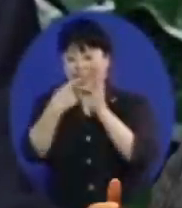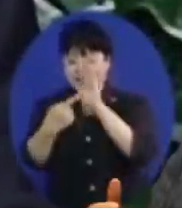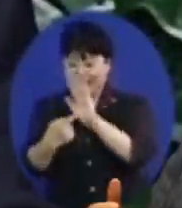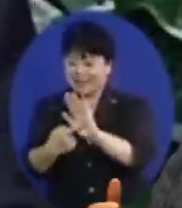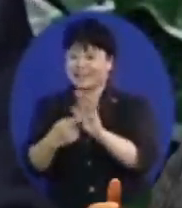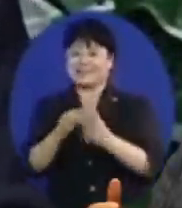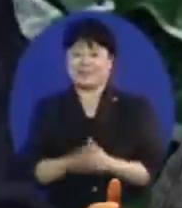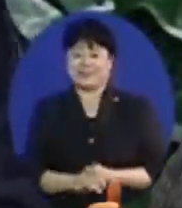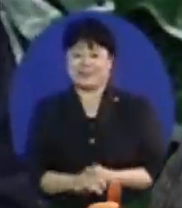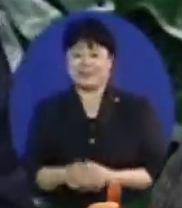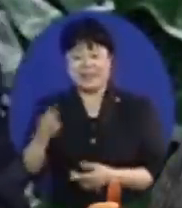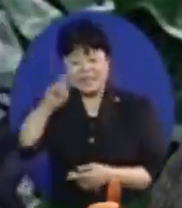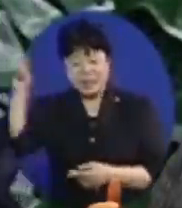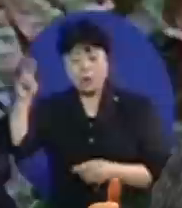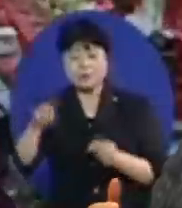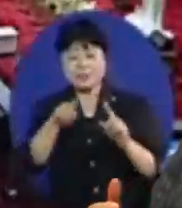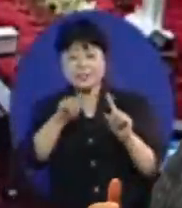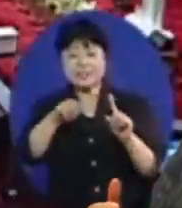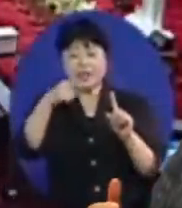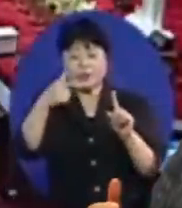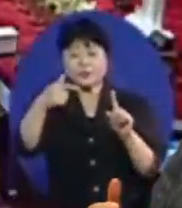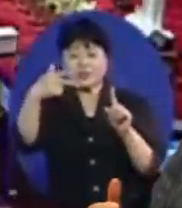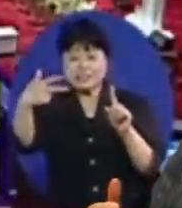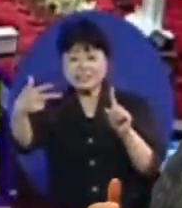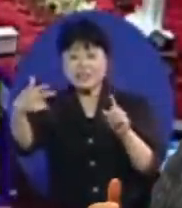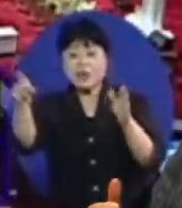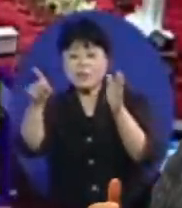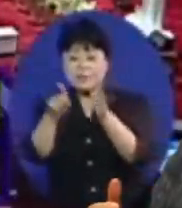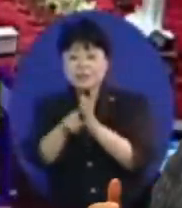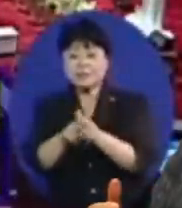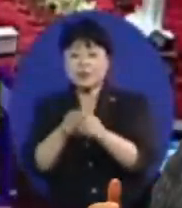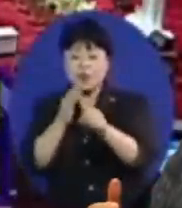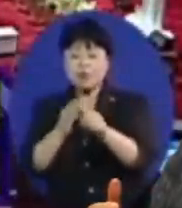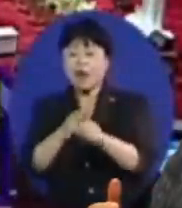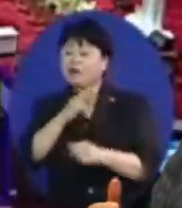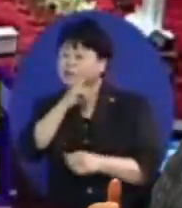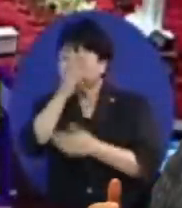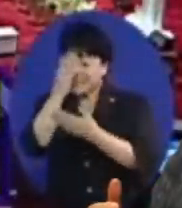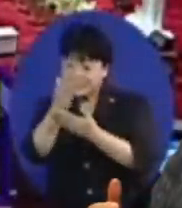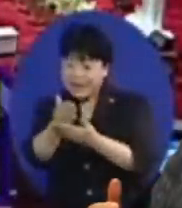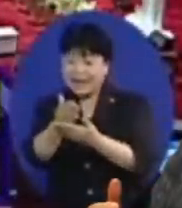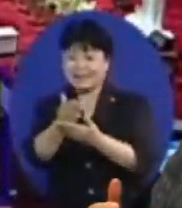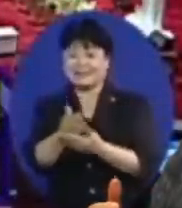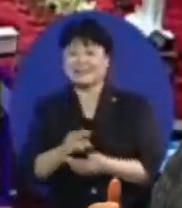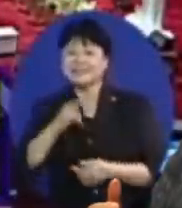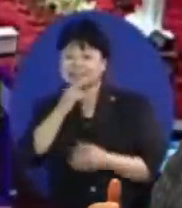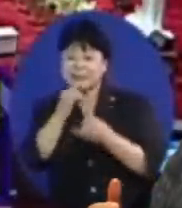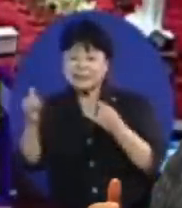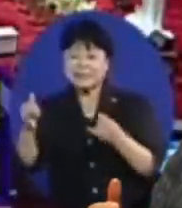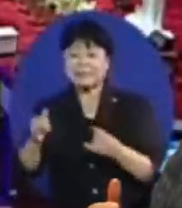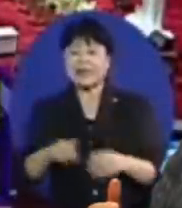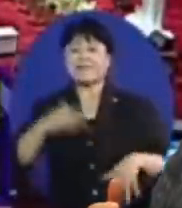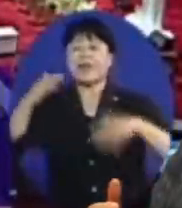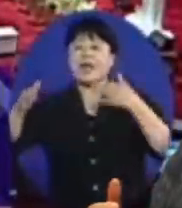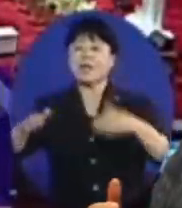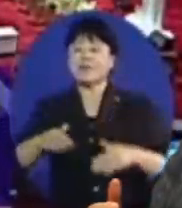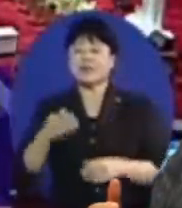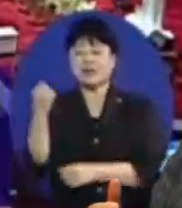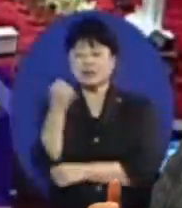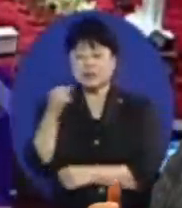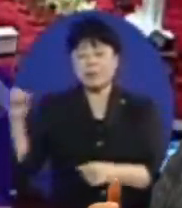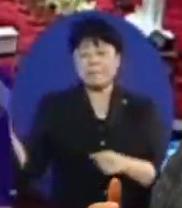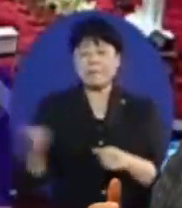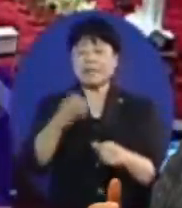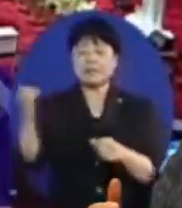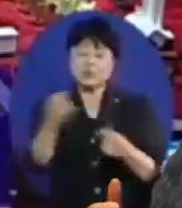것입니다. 야고보서 1장 6절로 7절에 오직 믿음으로 구하고 조금도 의심하지 말라. 의심하는 자는 마치 바람에 밀려 요동하는 바다